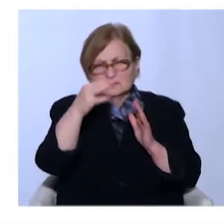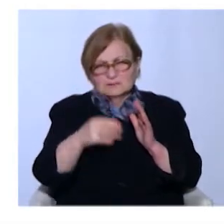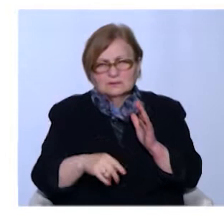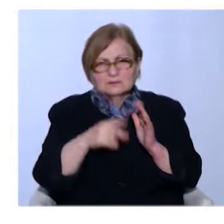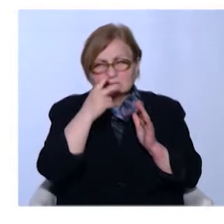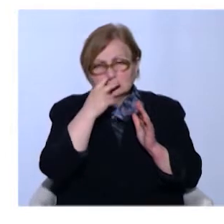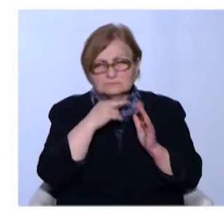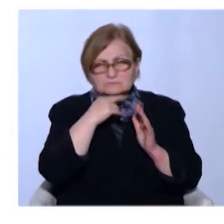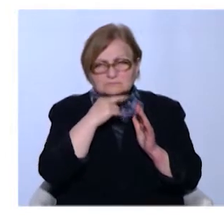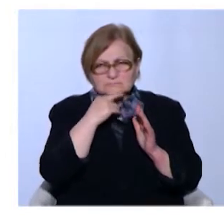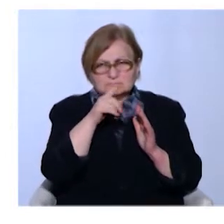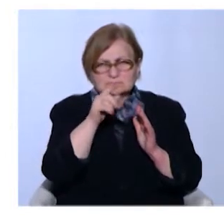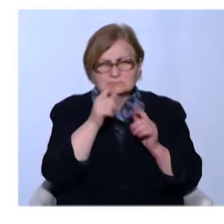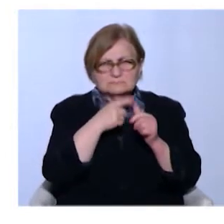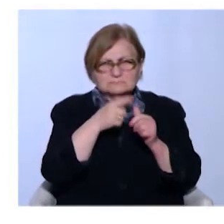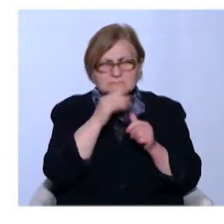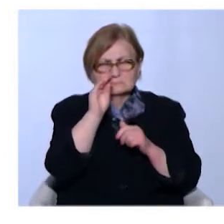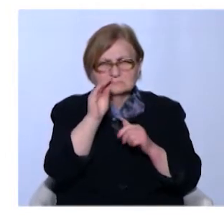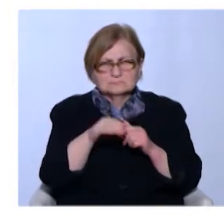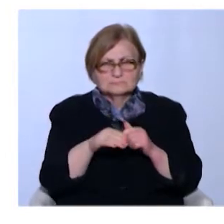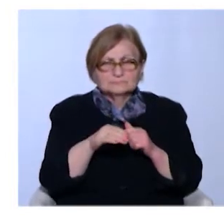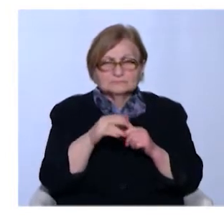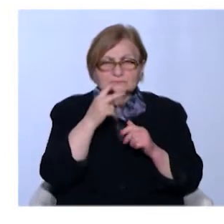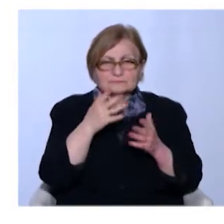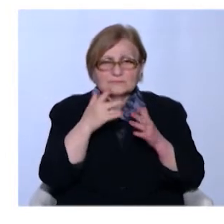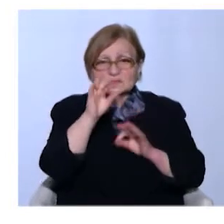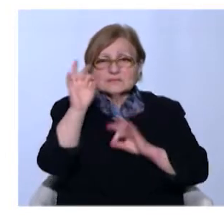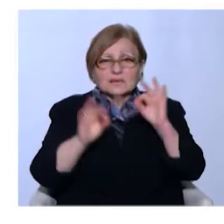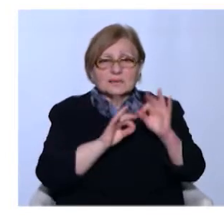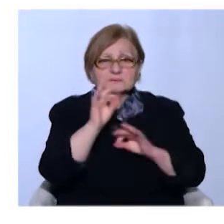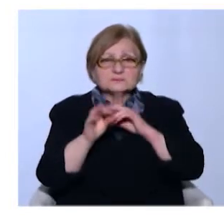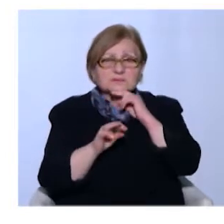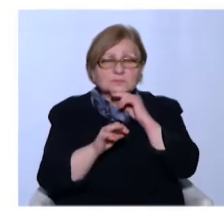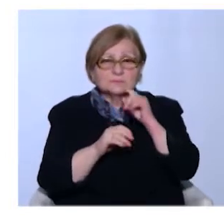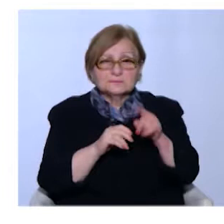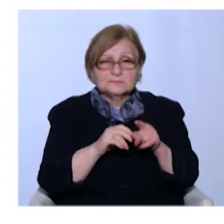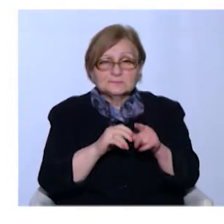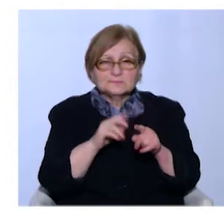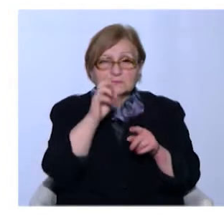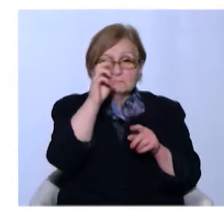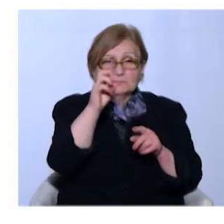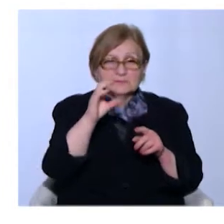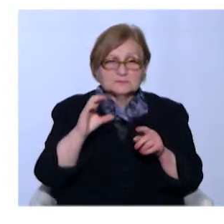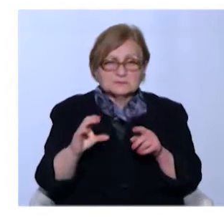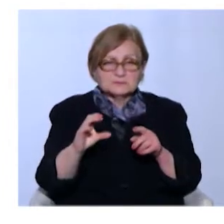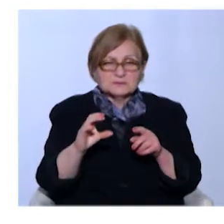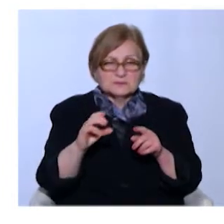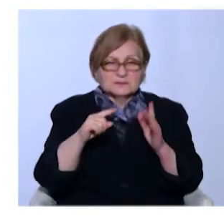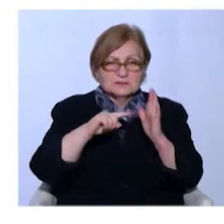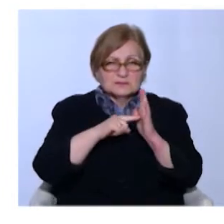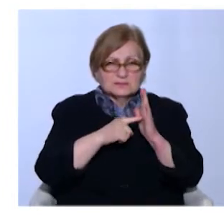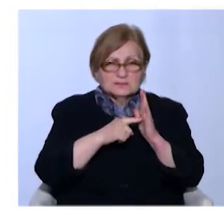წერტილებზე გამავალი წრფის პარალელურად. ანუ ნახავს თუ დაუკვირდებით, ბედა წერტილებზე გამავალი